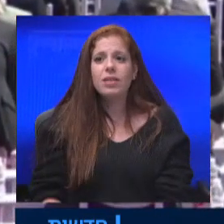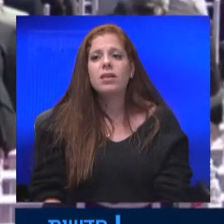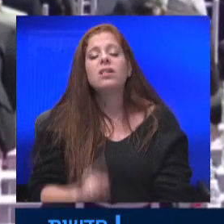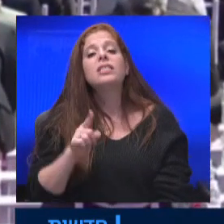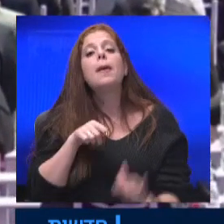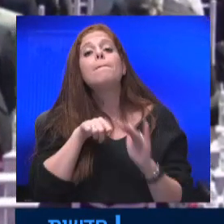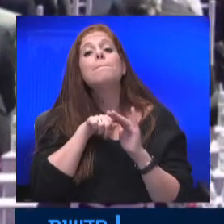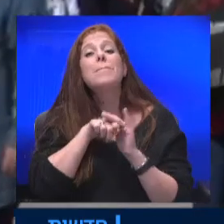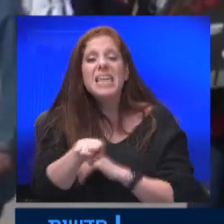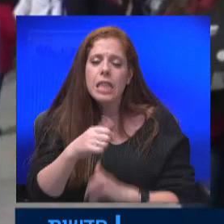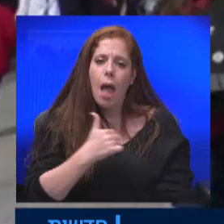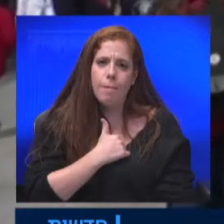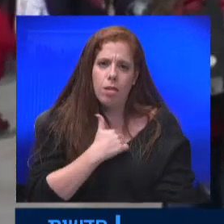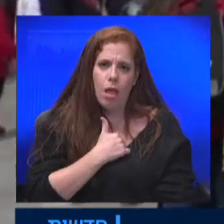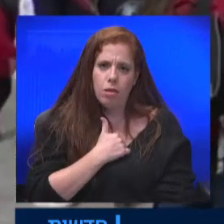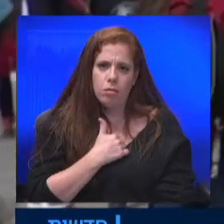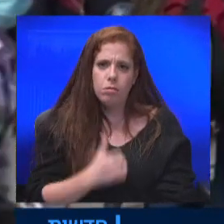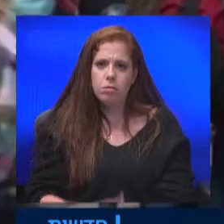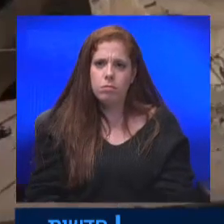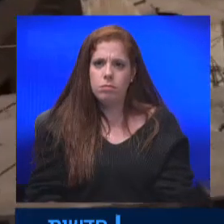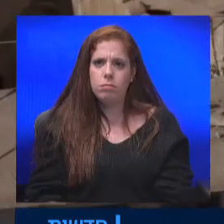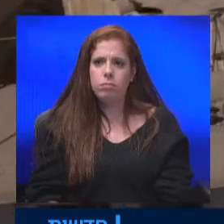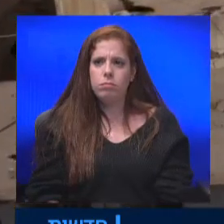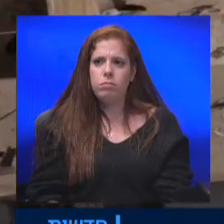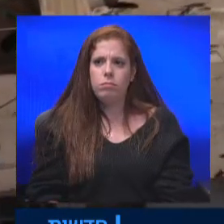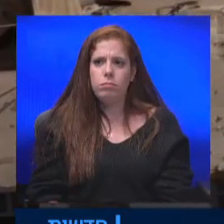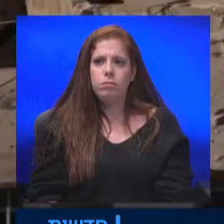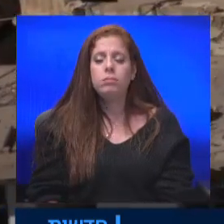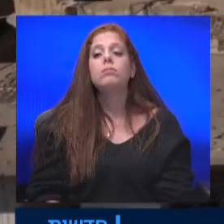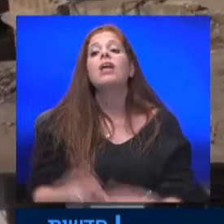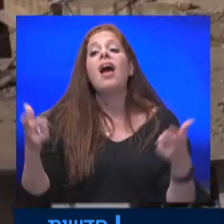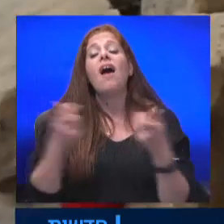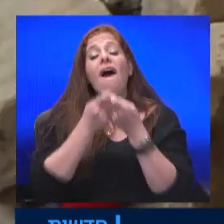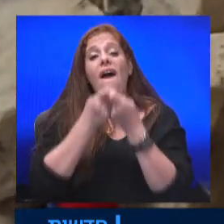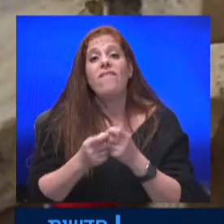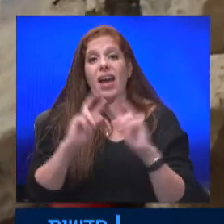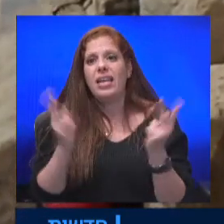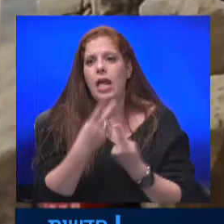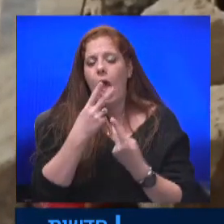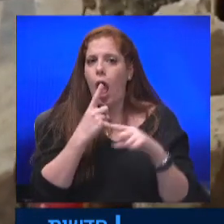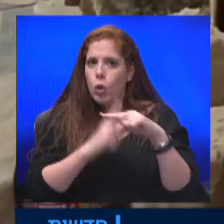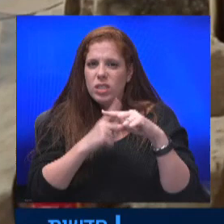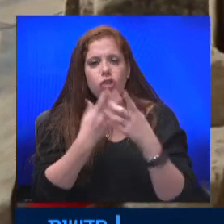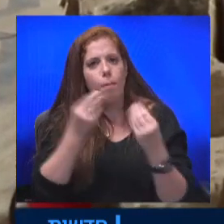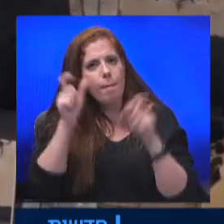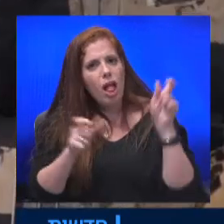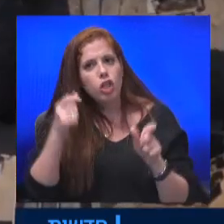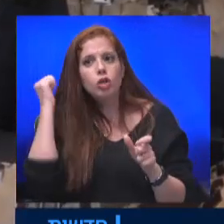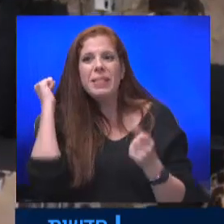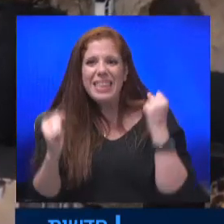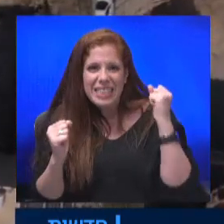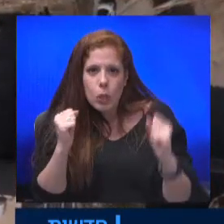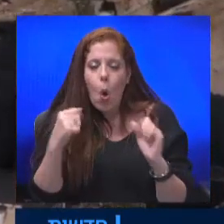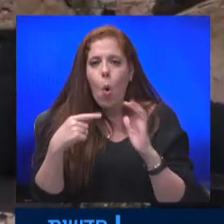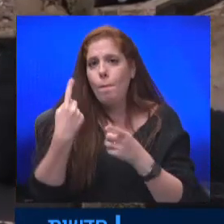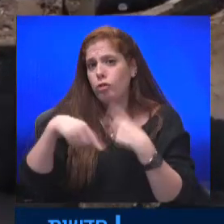della religione. חברי הקהילה הנוצרית בעיראק, שרבים מאנשיה נרצחו בידי ארגון המדינה האסלאמית בשנים האחרונות ורבים אחרים